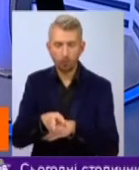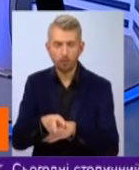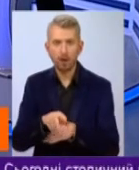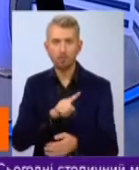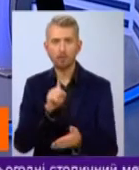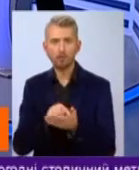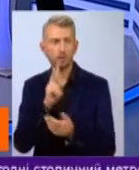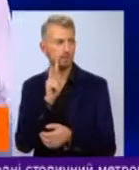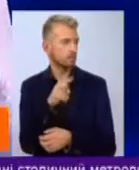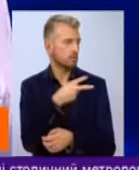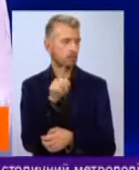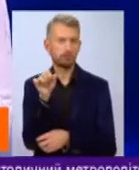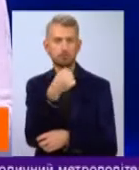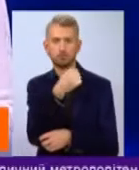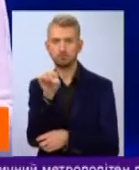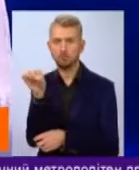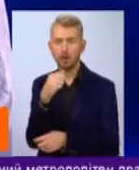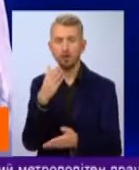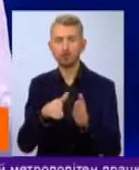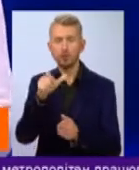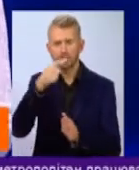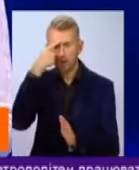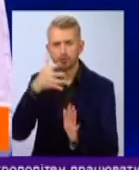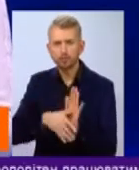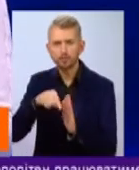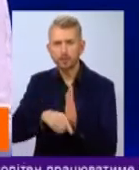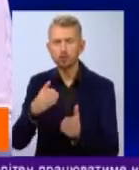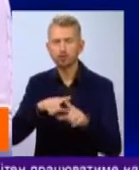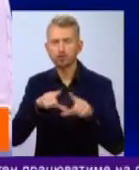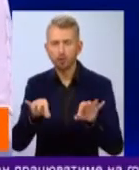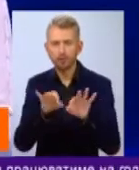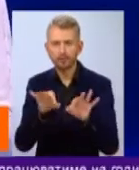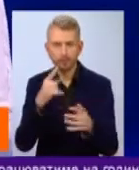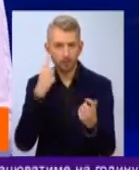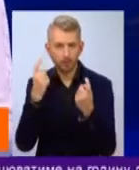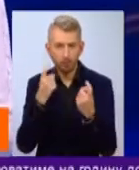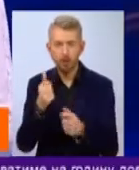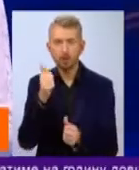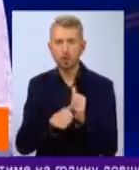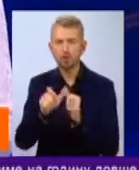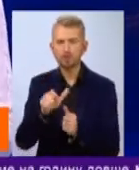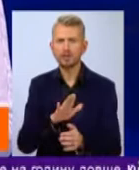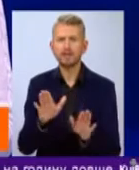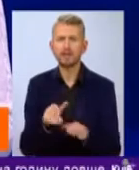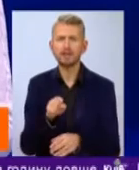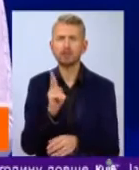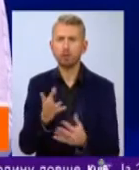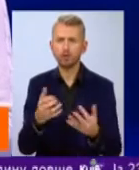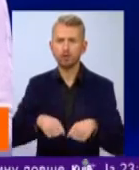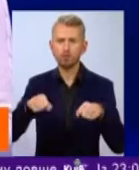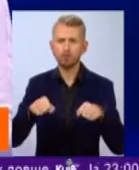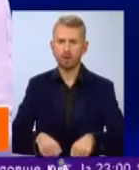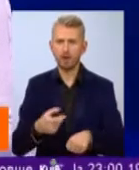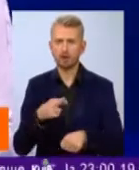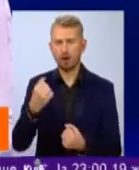подивитися на дорогу. Якщо людина розуміє фізику процесу, якщо їй в школі донесли цю інформацію, кожна людина, не тільки ті, що отримують права